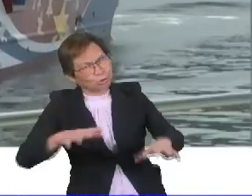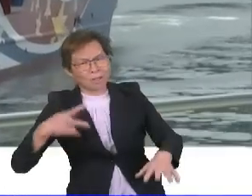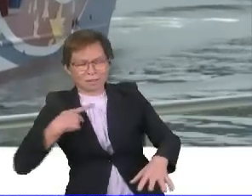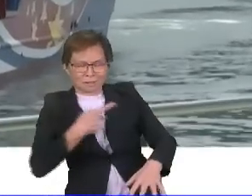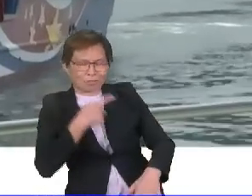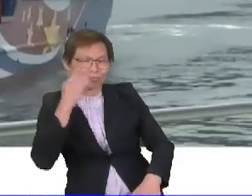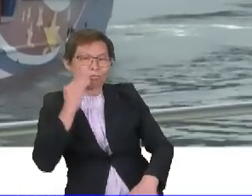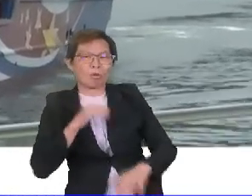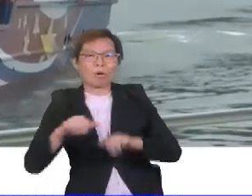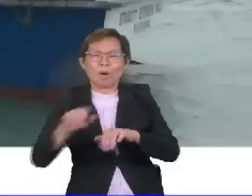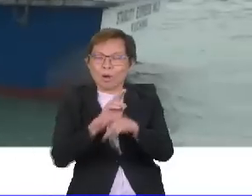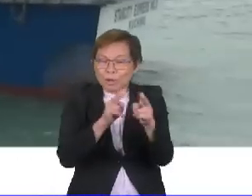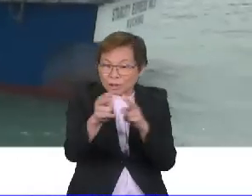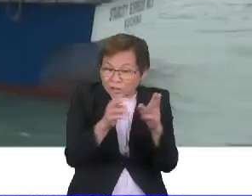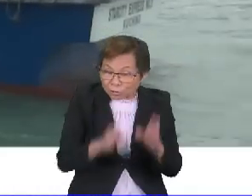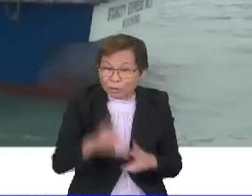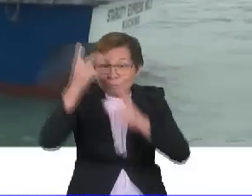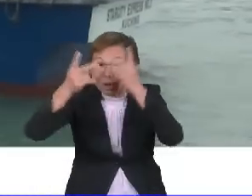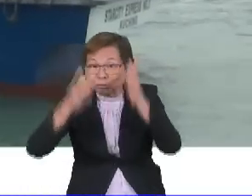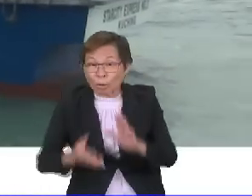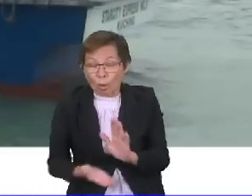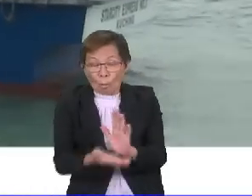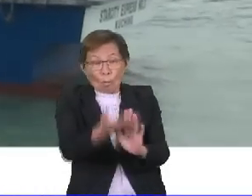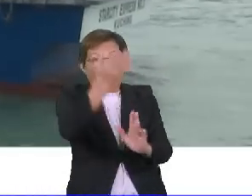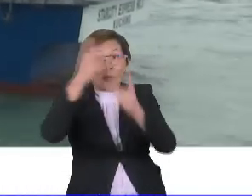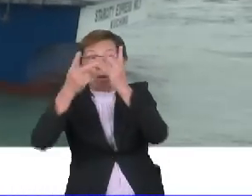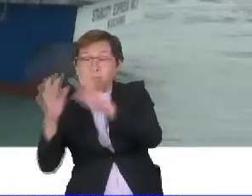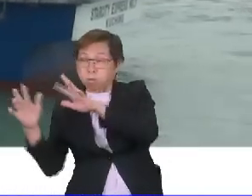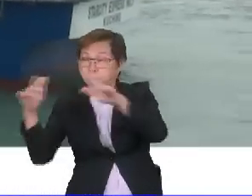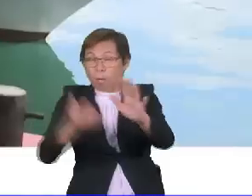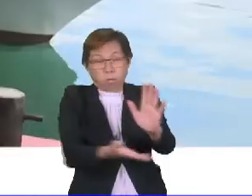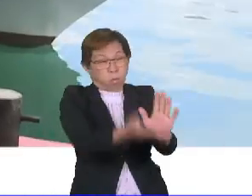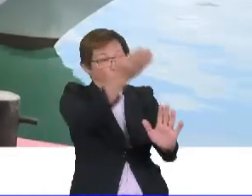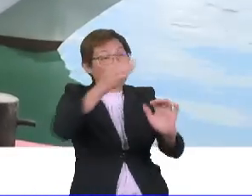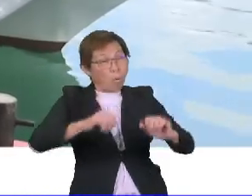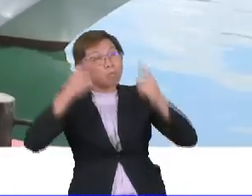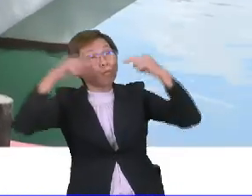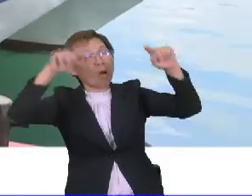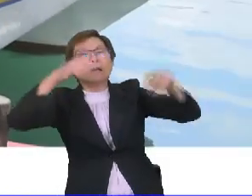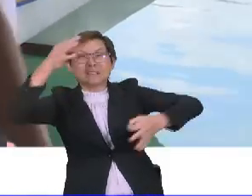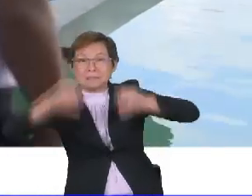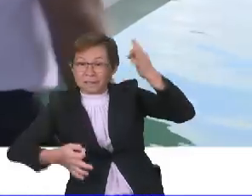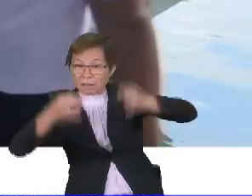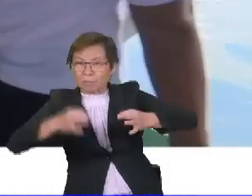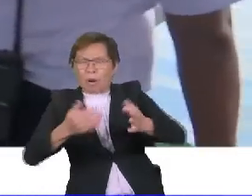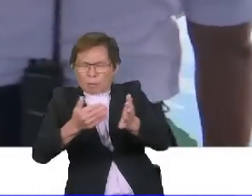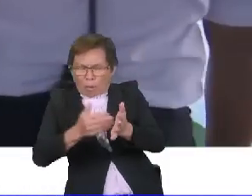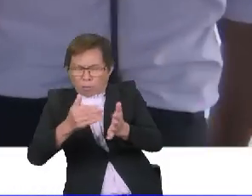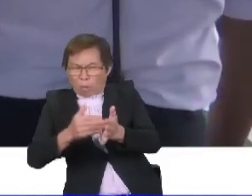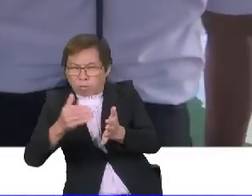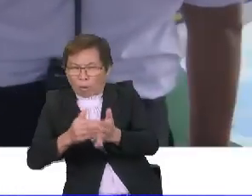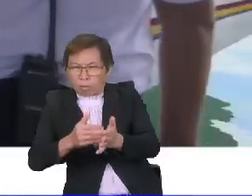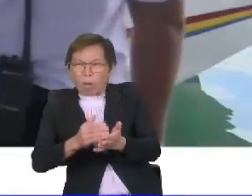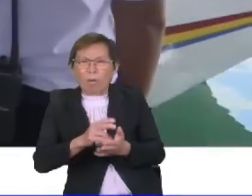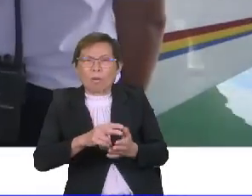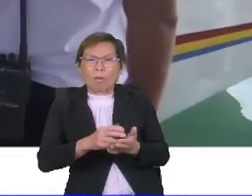bagi penggiat industri pelancungan peningkatan jumlah pengunjung ke Langkawi mampu dicapai sekiranya kekerapan perjalanan